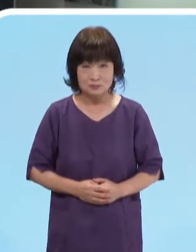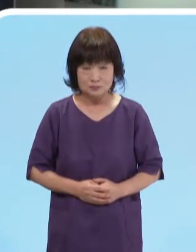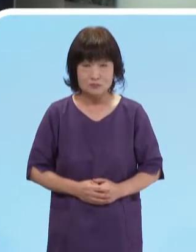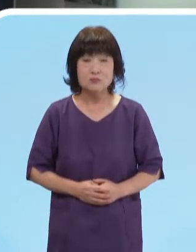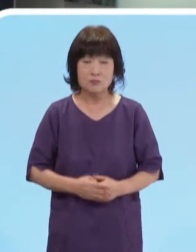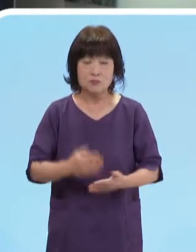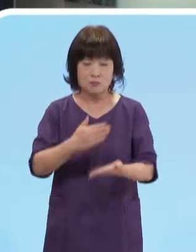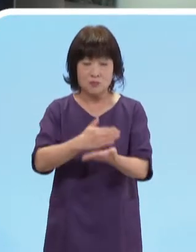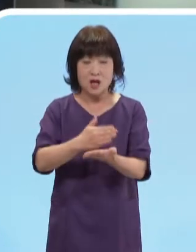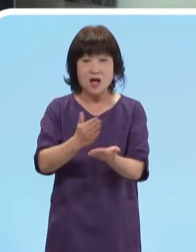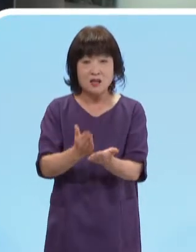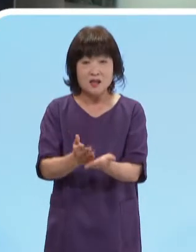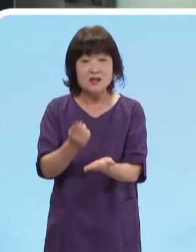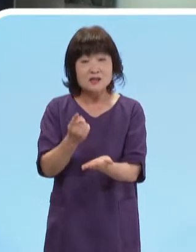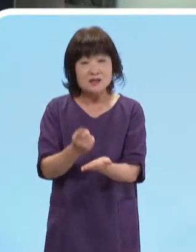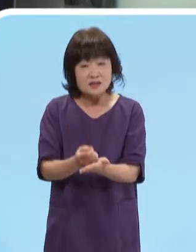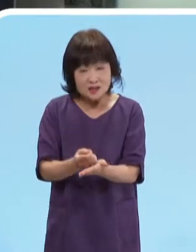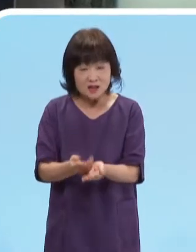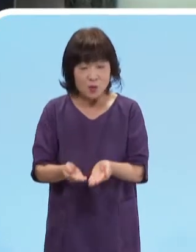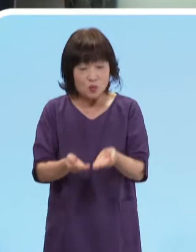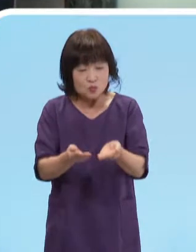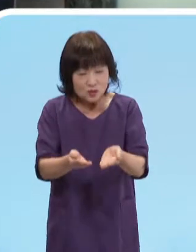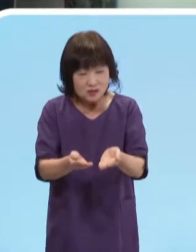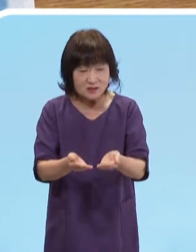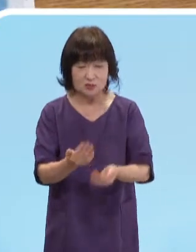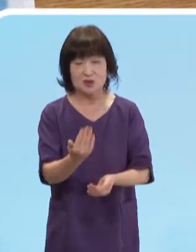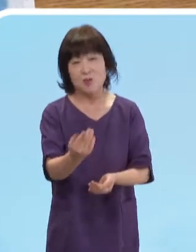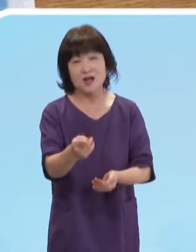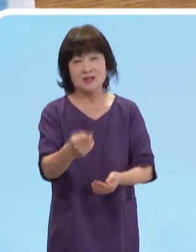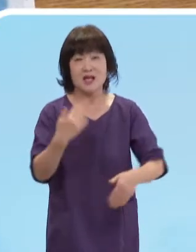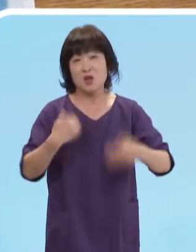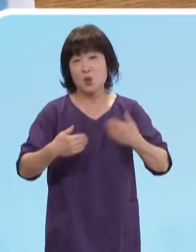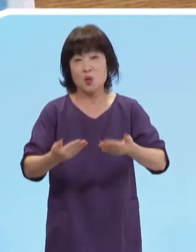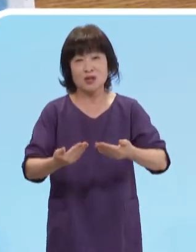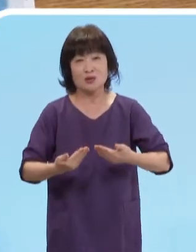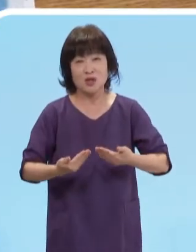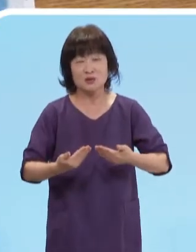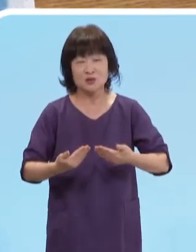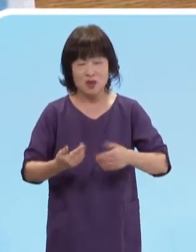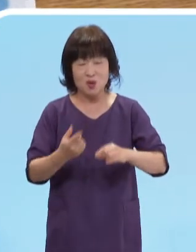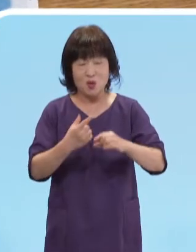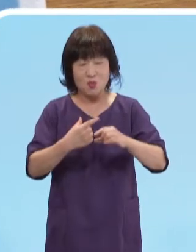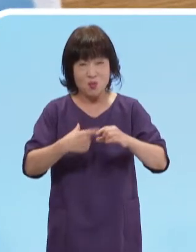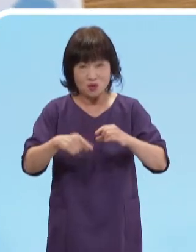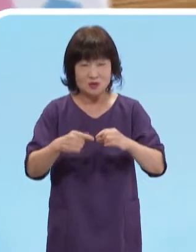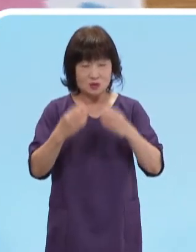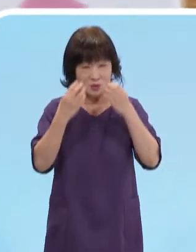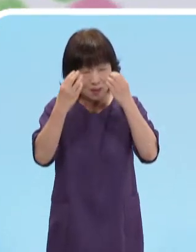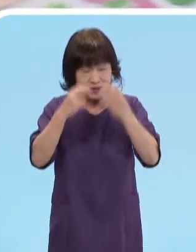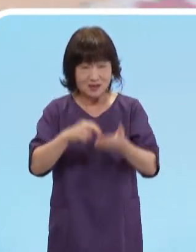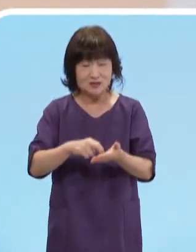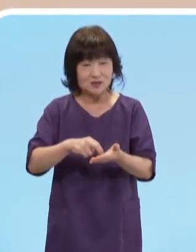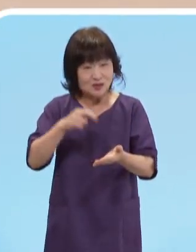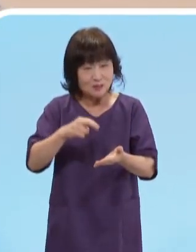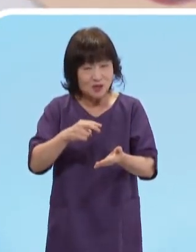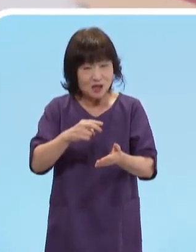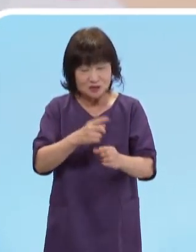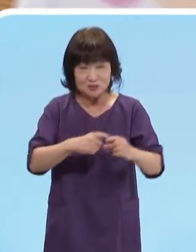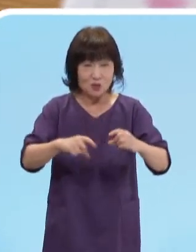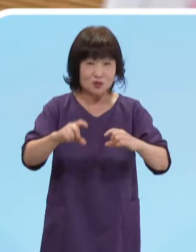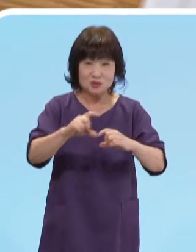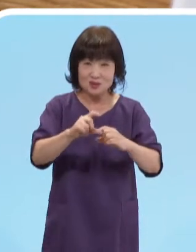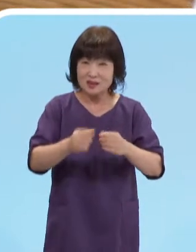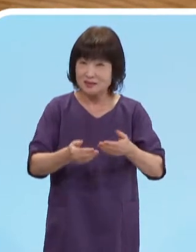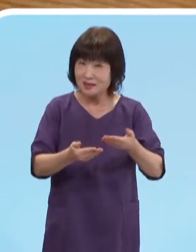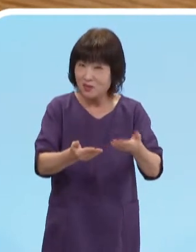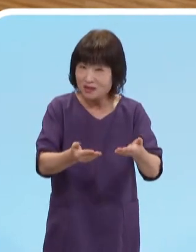まあ、ケーキだけでも十分喜んでいただけると思うんですけども、まあ、それ以上にやっぱりもう一つこうサプライズ的な要素がある